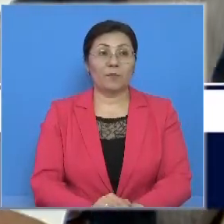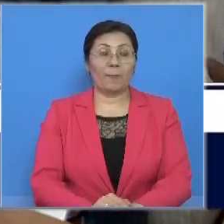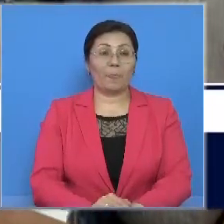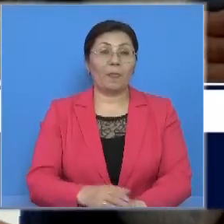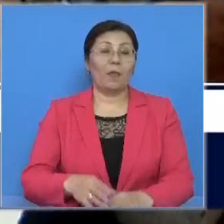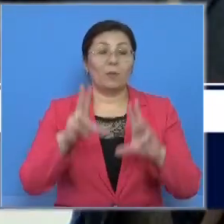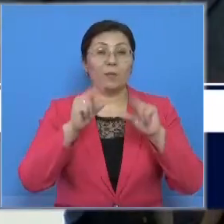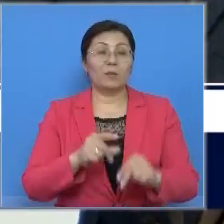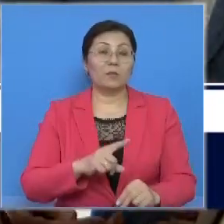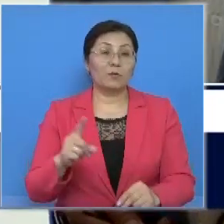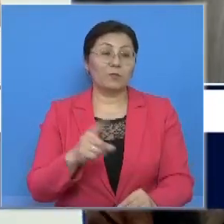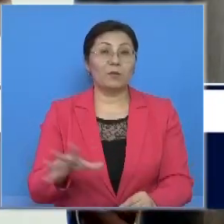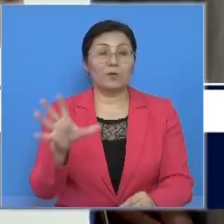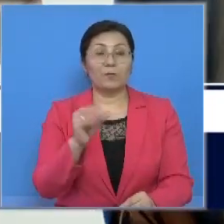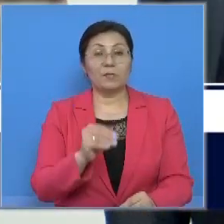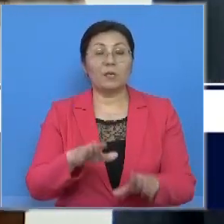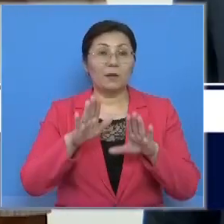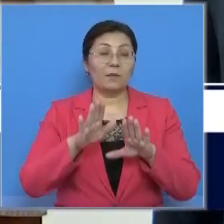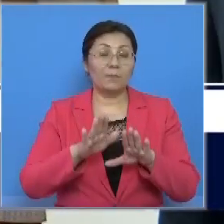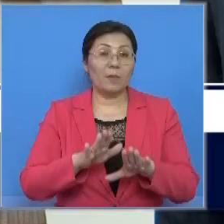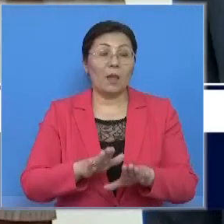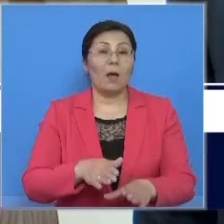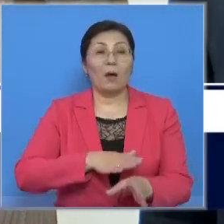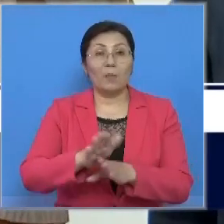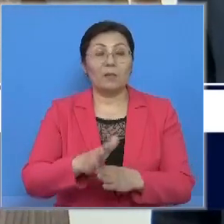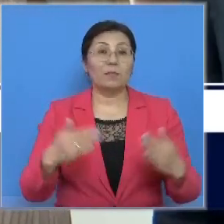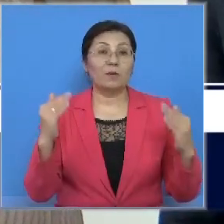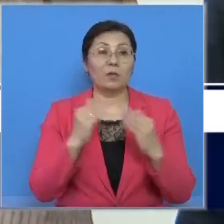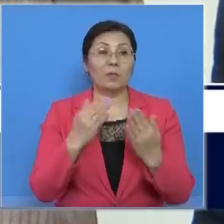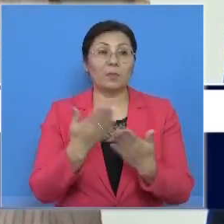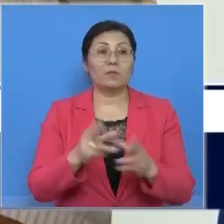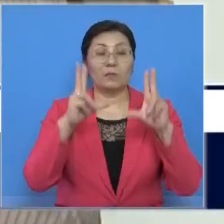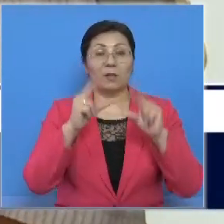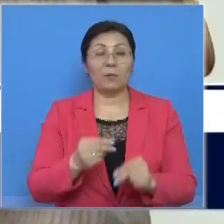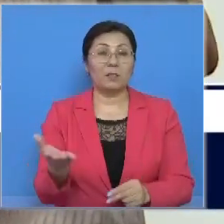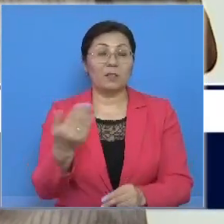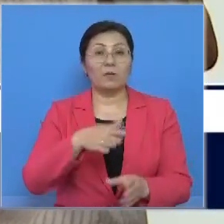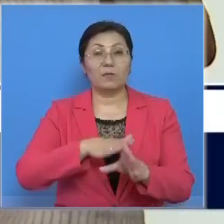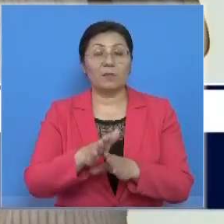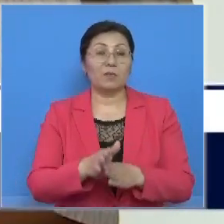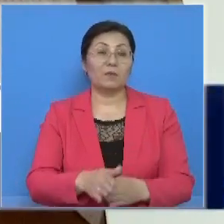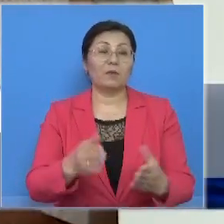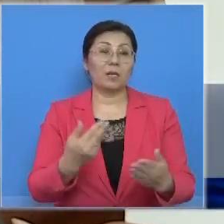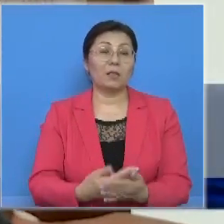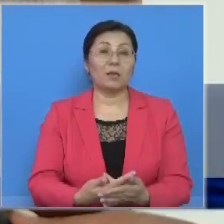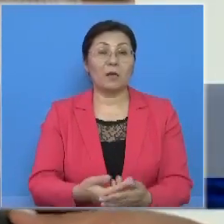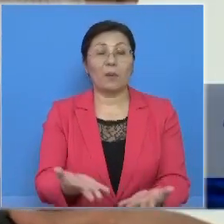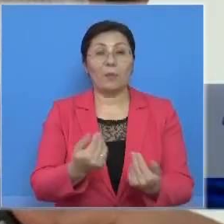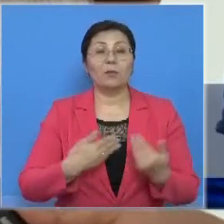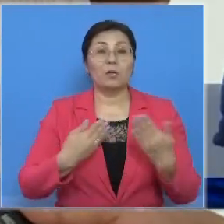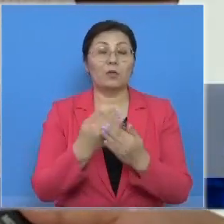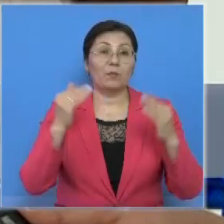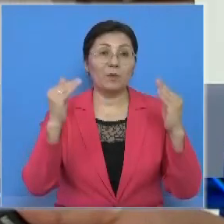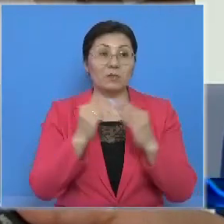Вы обещали, что ни один пострадавший не останется без внимания, и все будут обеспечены жильем. Обещание свое вы сдержали. Не прошло и 3 месяца, как мы получили